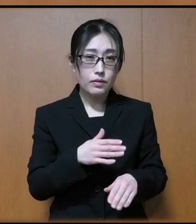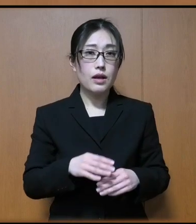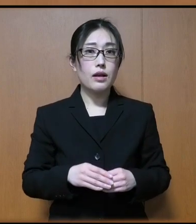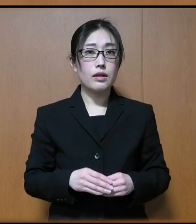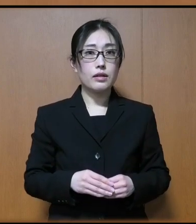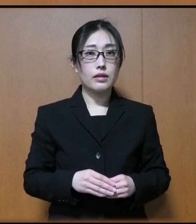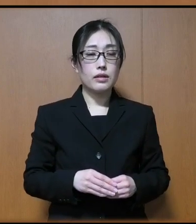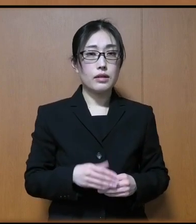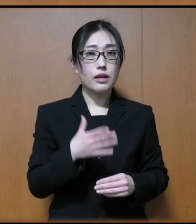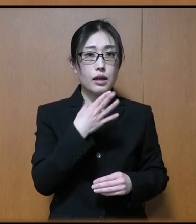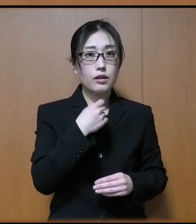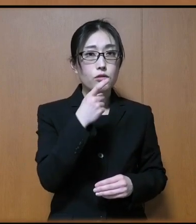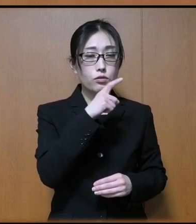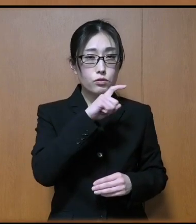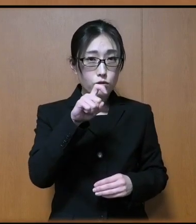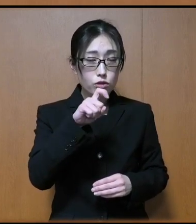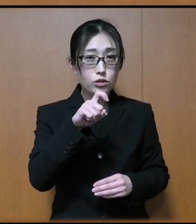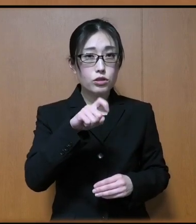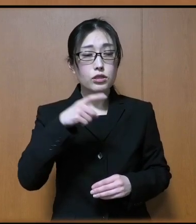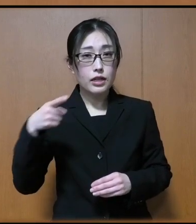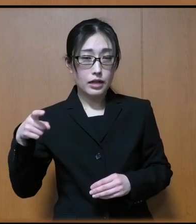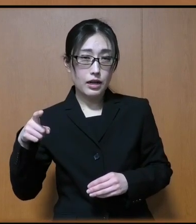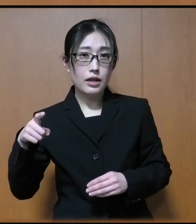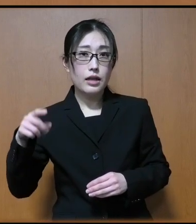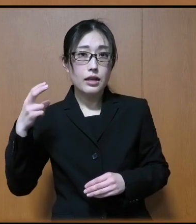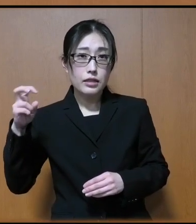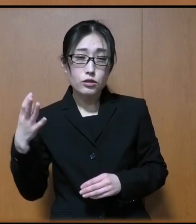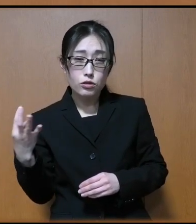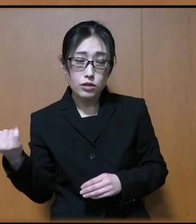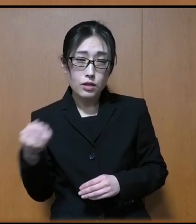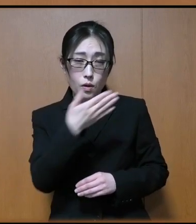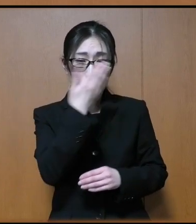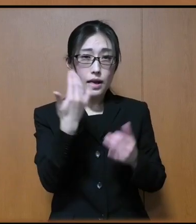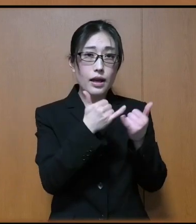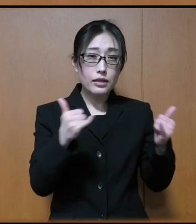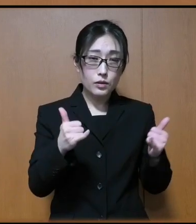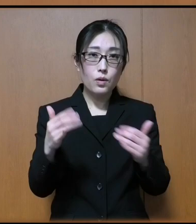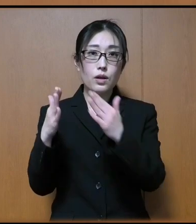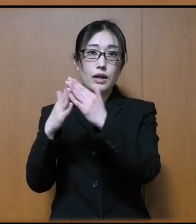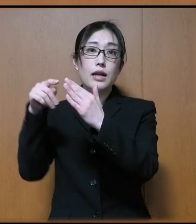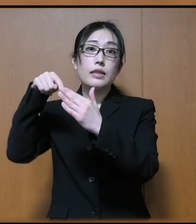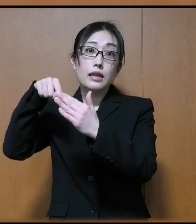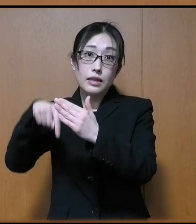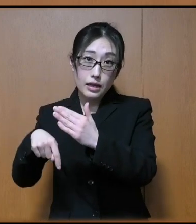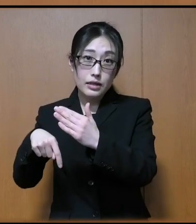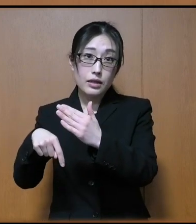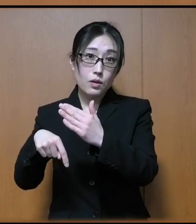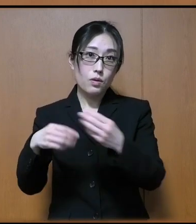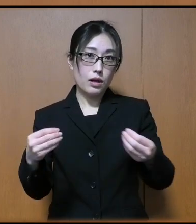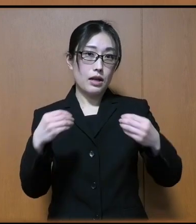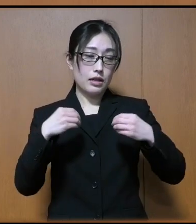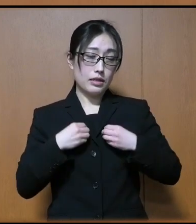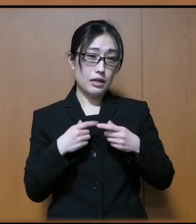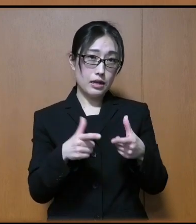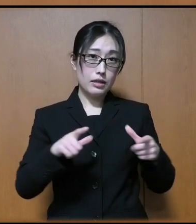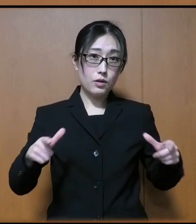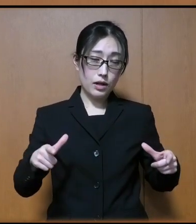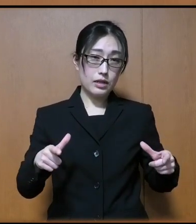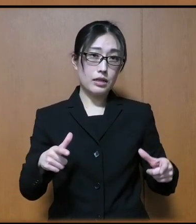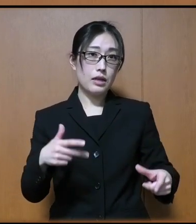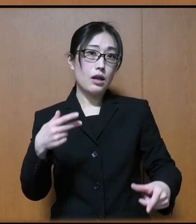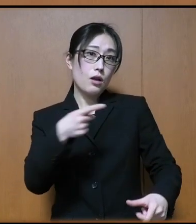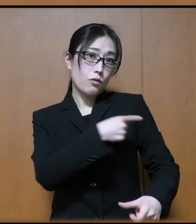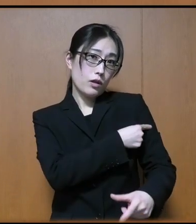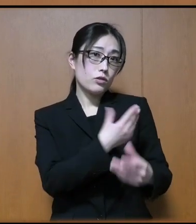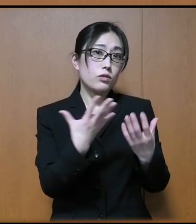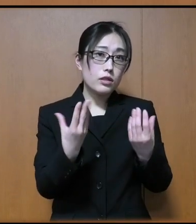10代や20代の若い世代のほか、家庭内での感染が広がっていること、またワクチン接種済みの方が